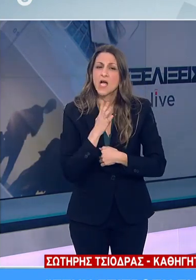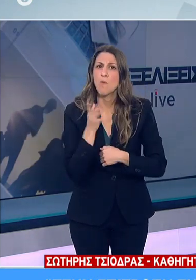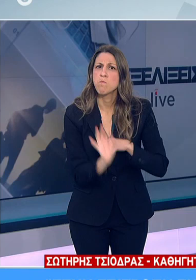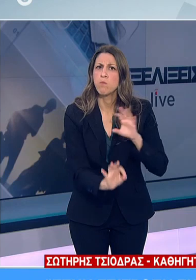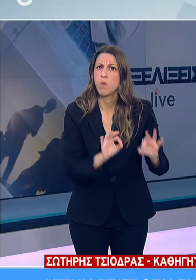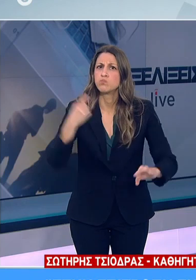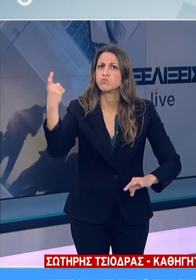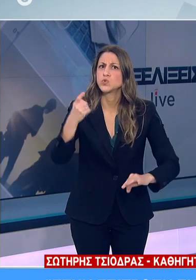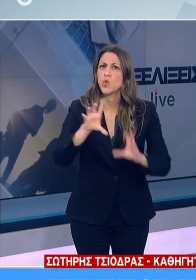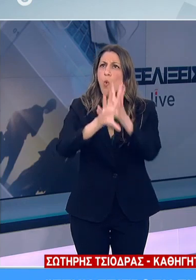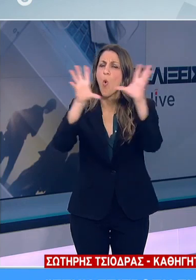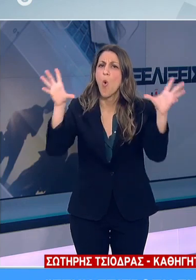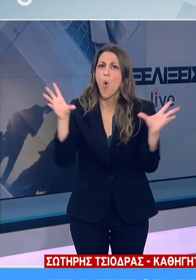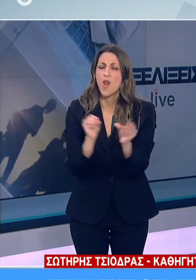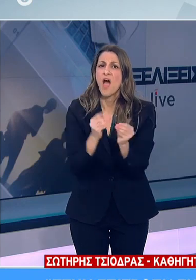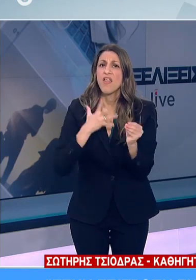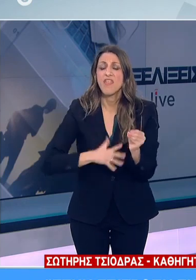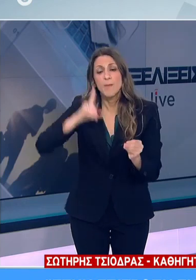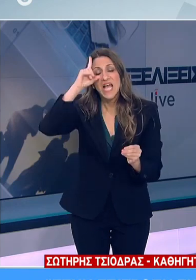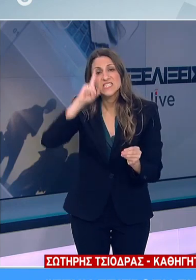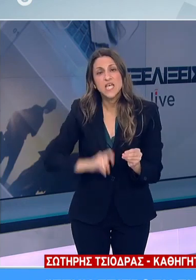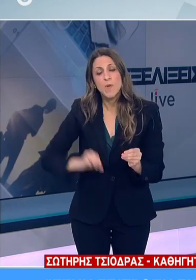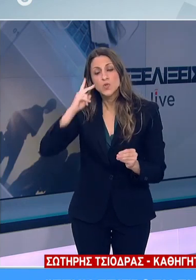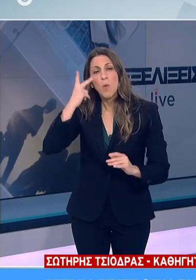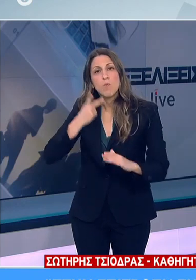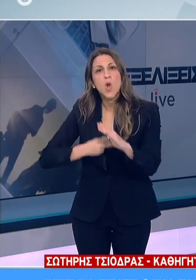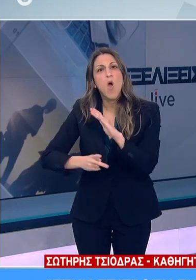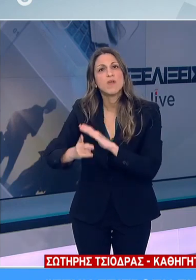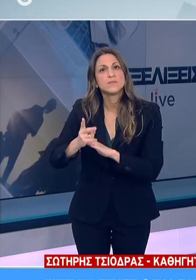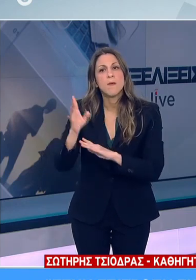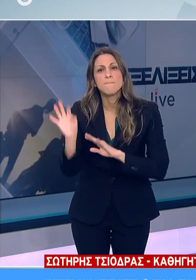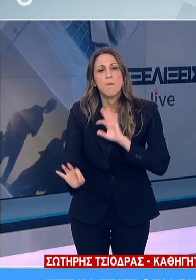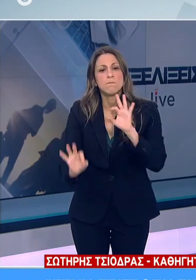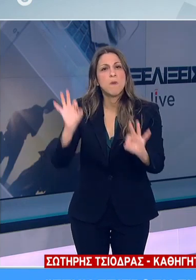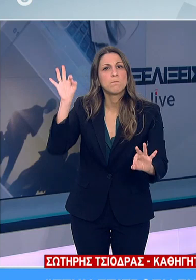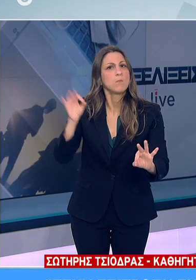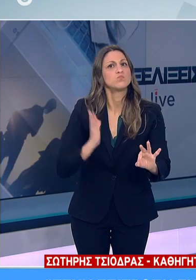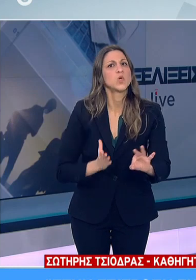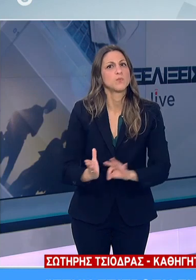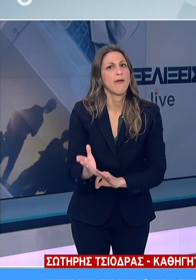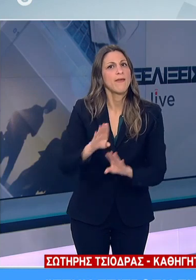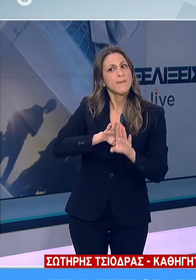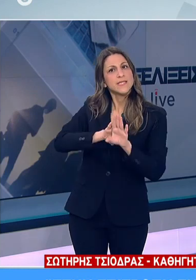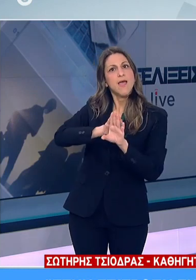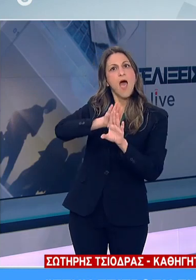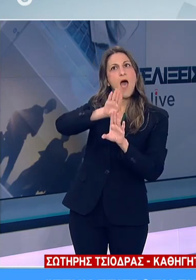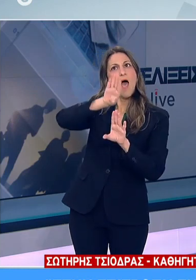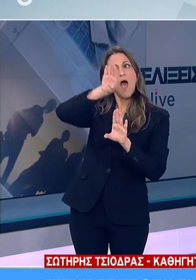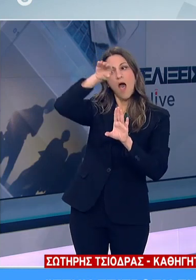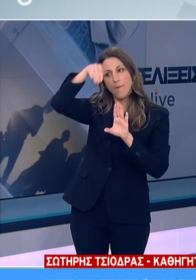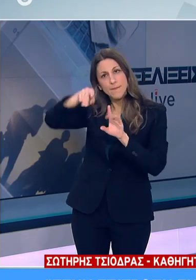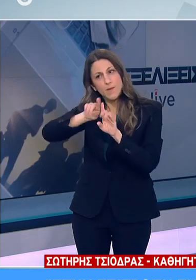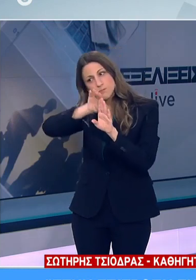πολύ σημαντικό στόχο, να προβλέπουμε την πορεία της καμπύλης της επιδημίας. Έτσι θα μπορούμε να έχουμε σωστή εκτίμηση